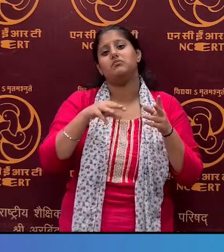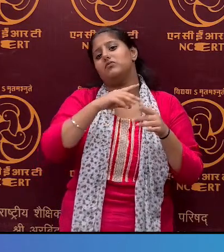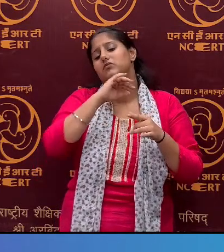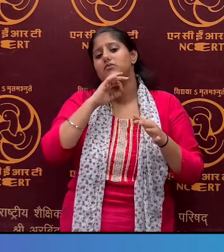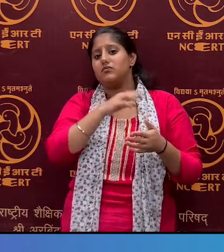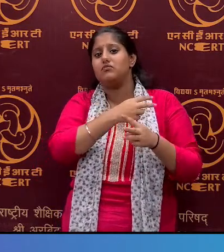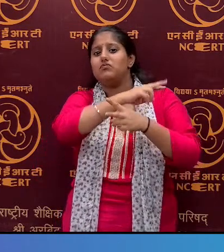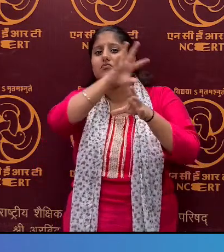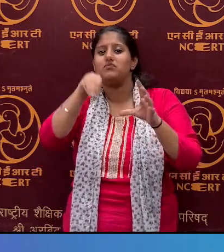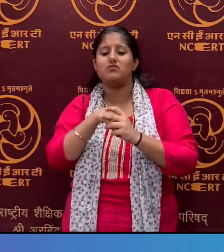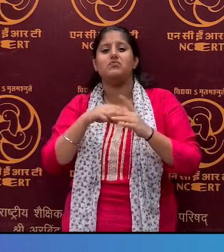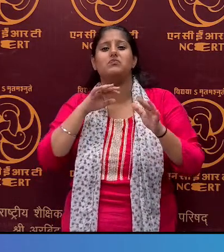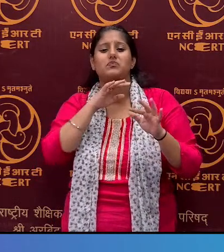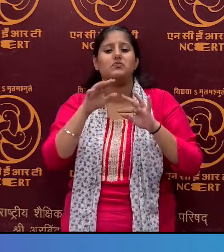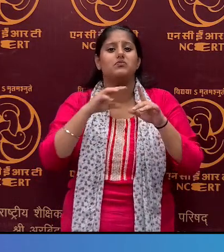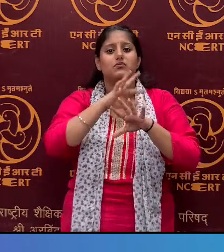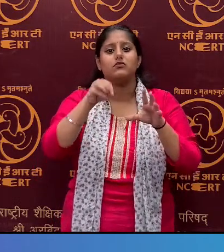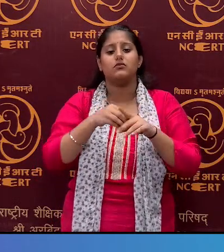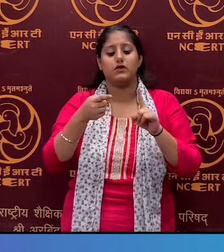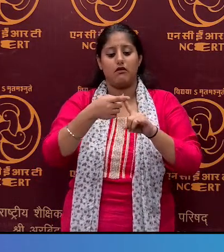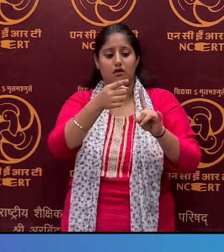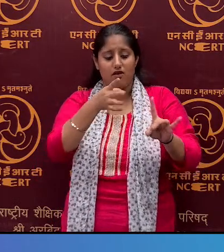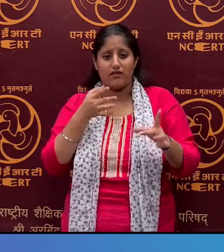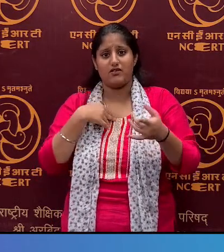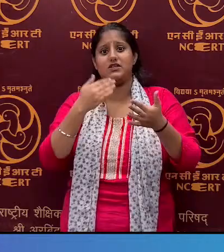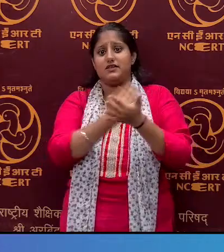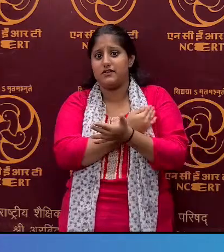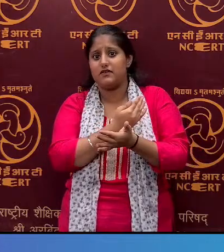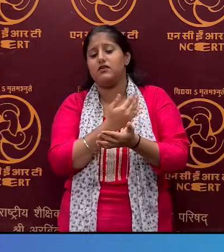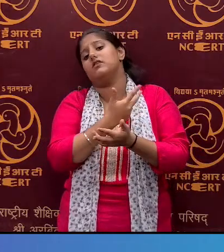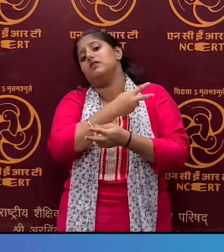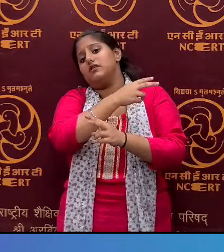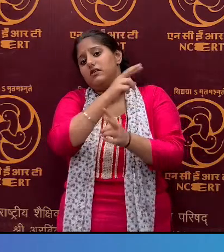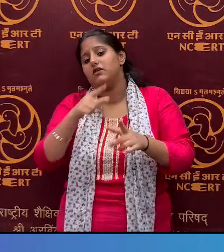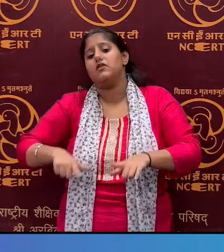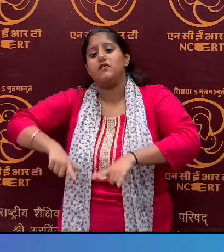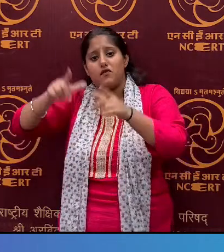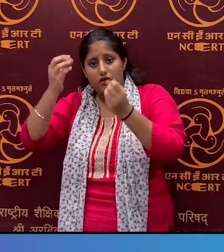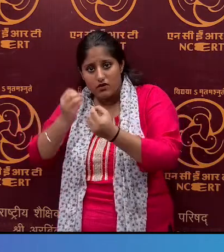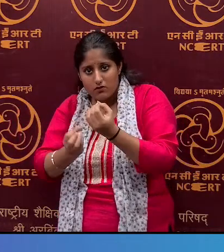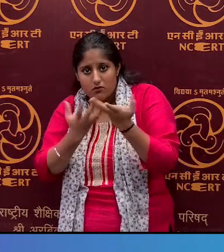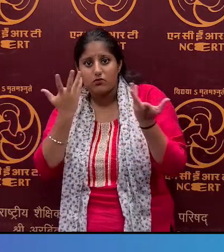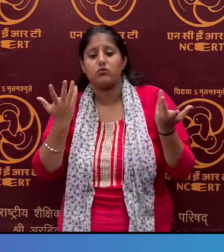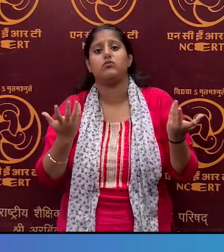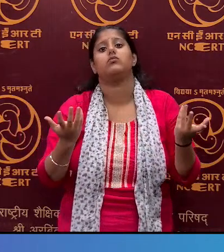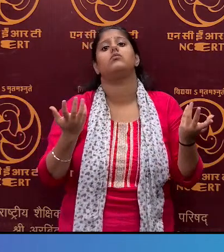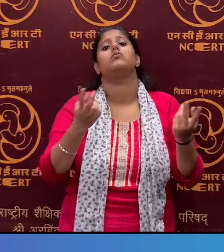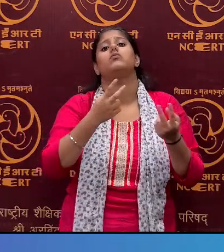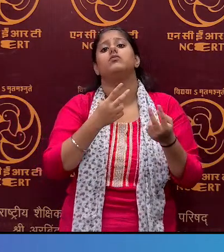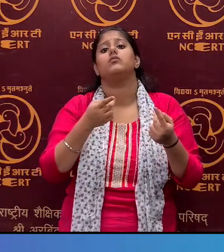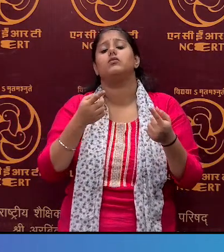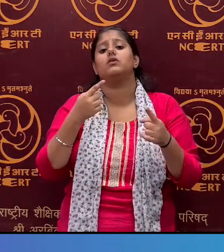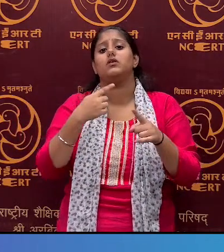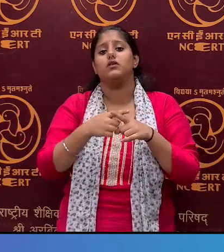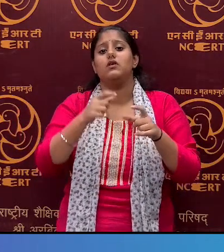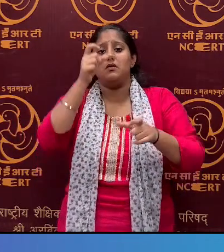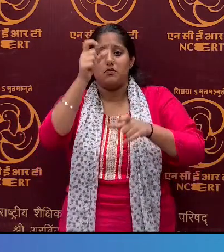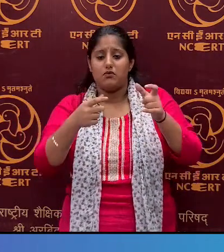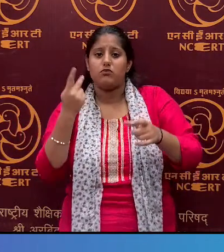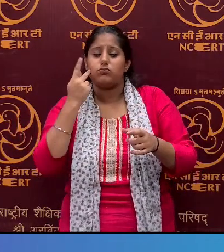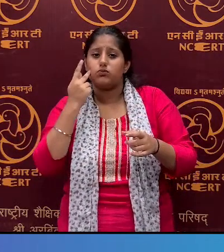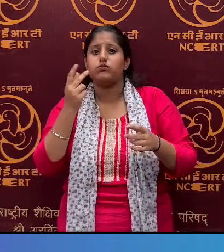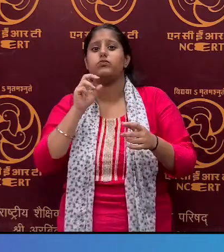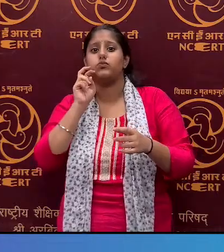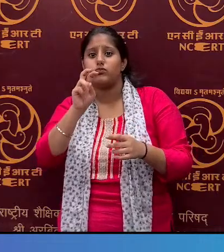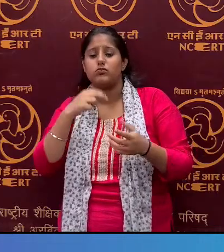तरफ से जो कंट्रोल कर सकते हैं, इलेक्ट्रिसिटी सेविंग पे, ट्री प्लांटेशन, प्रोटेक्शन ऑफ टी, यूजेस ऑफ पब्लिक ट्रांसपोर्ट